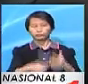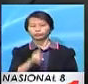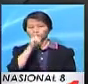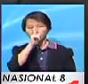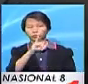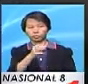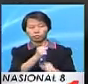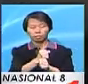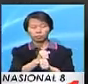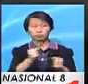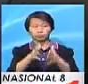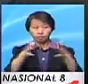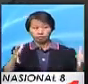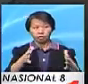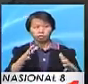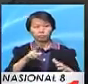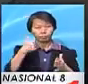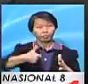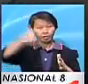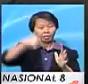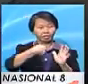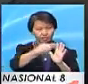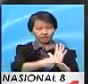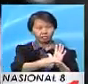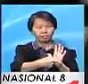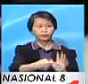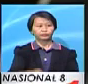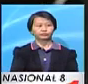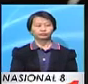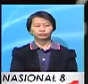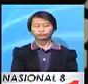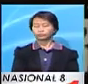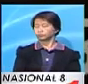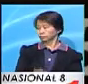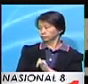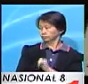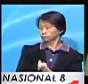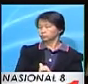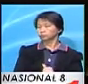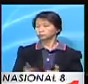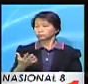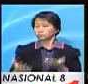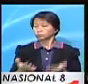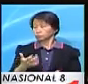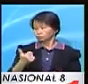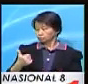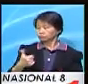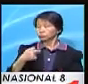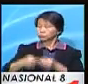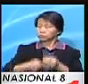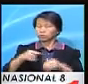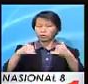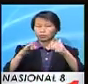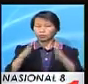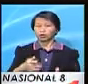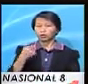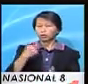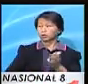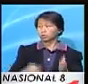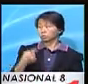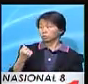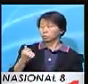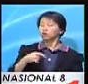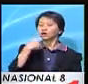yang mendapat undian yang paling banyak adalah pemenang. Dan mungkin menceritakan juga tentang pemain bernilai.